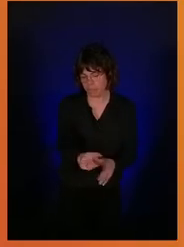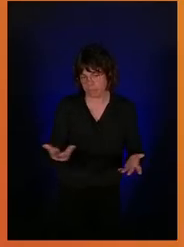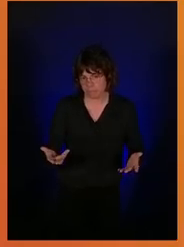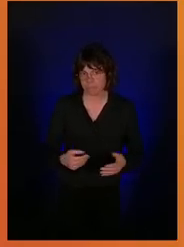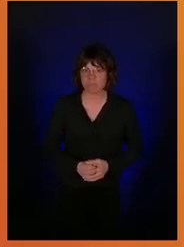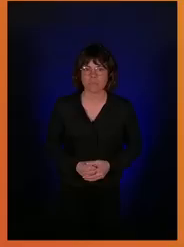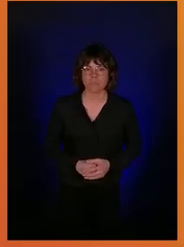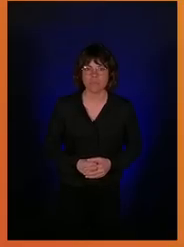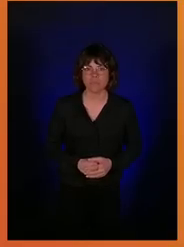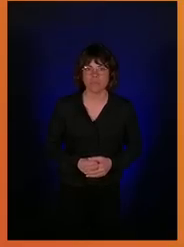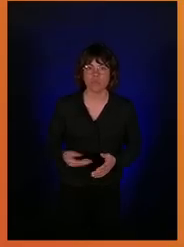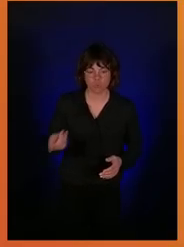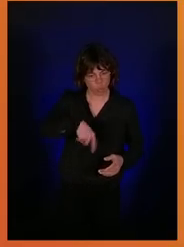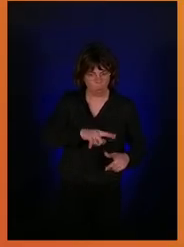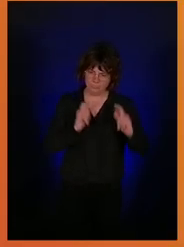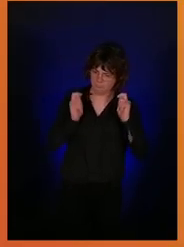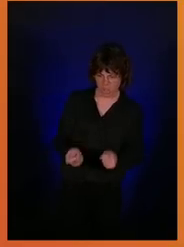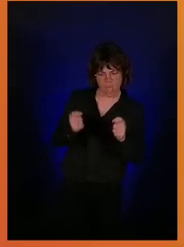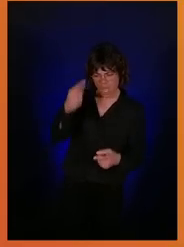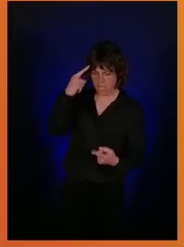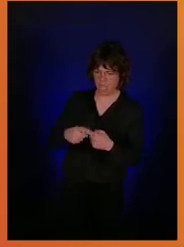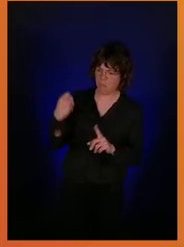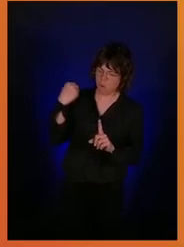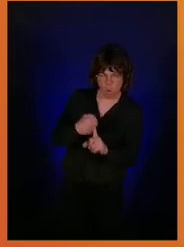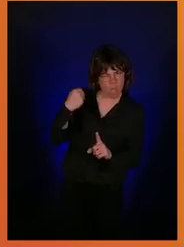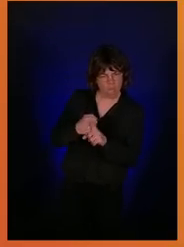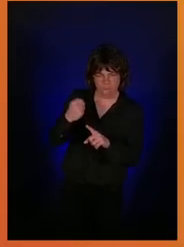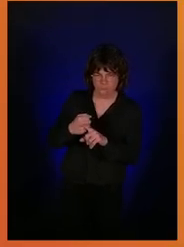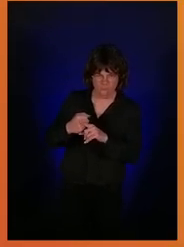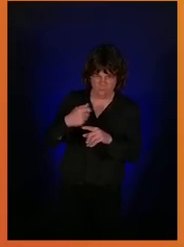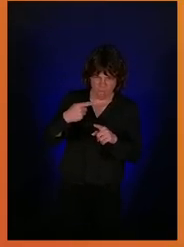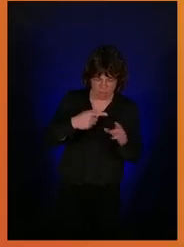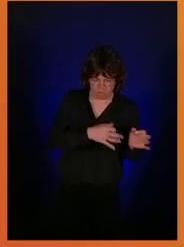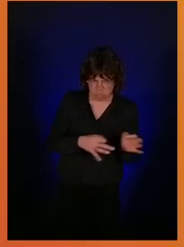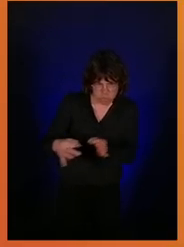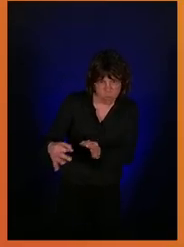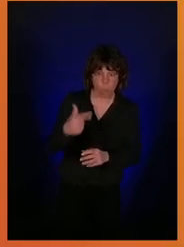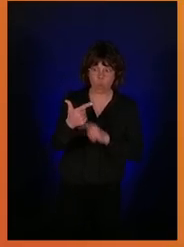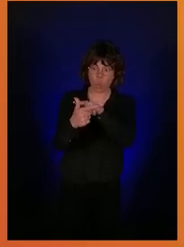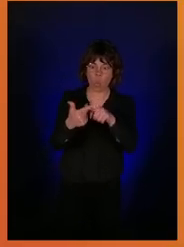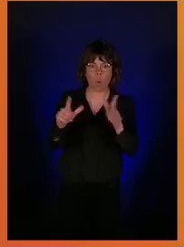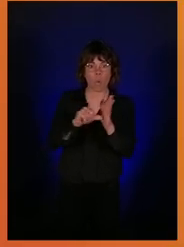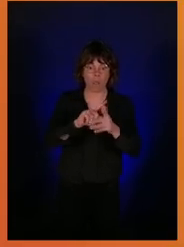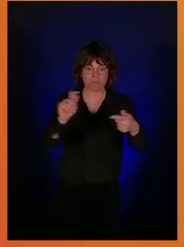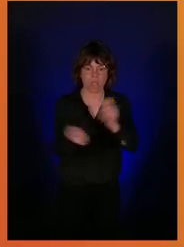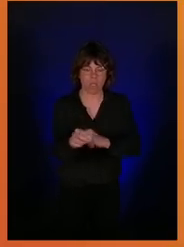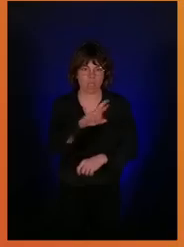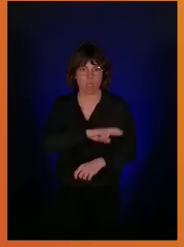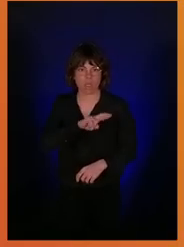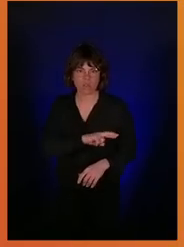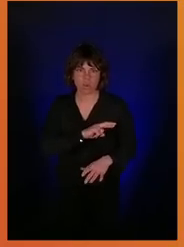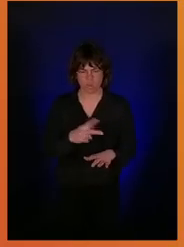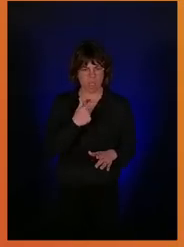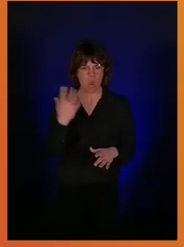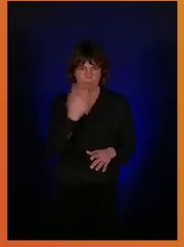Nous avons mené un mandat de lutte sans arrêt contre deux réformes des retraites, contre la réforme